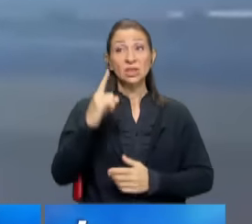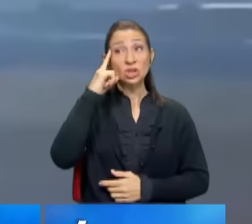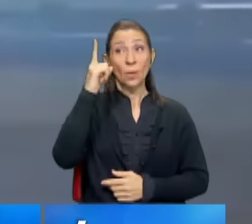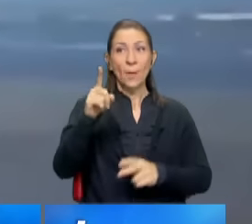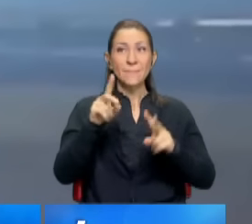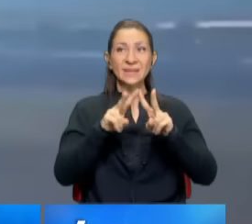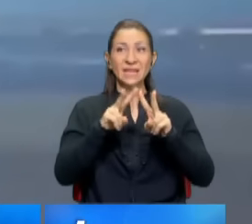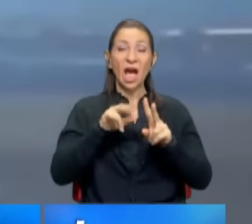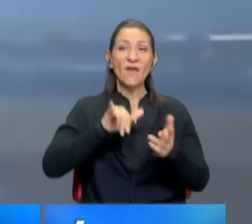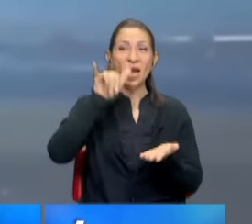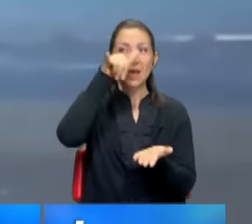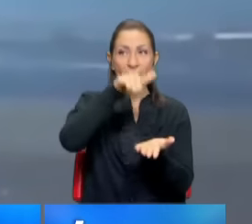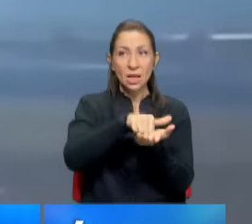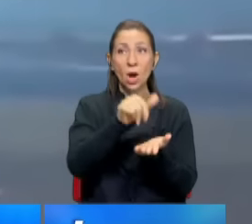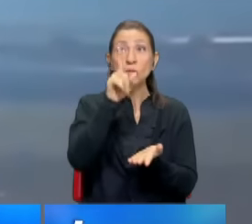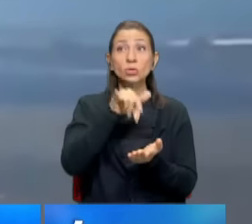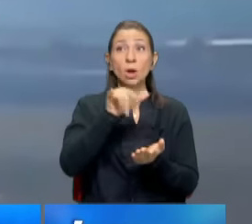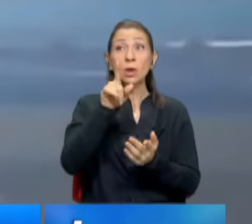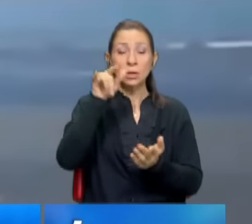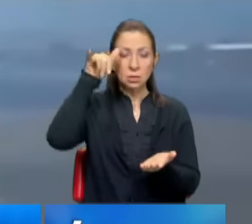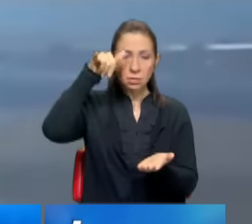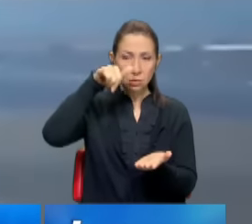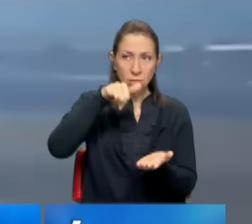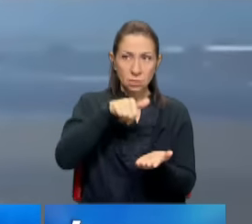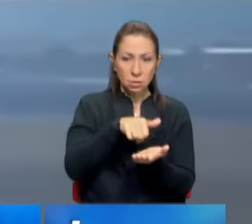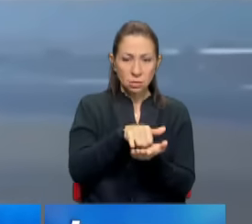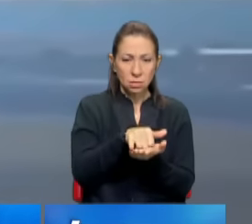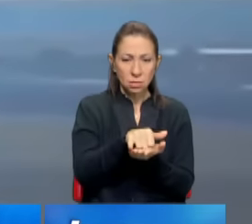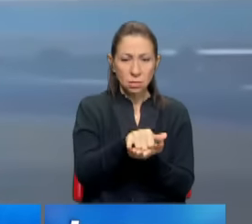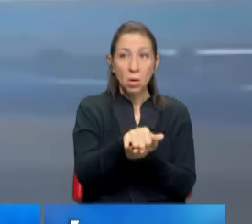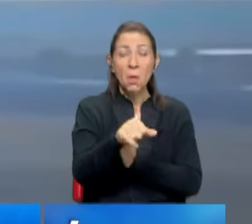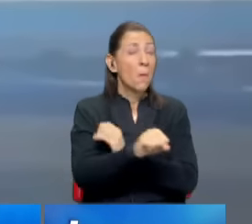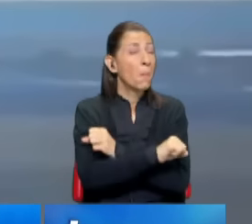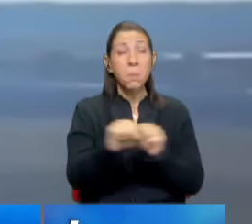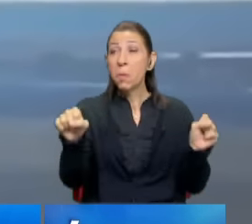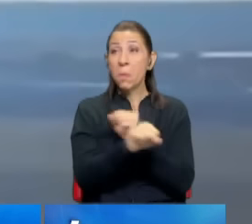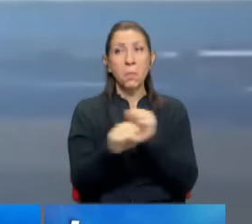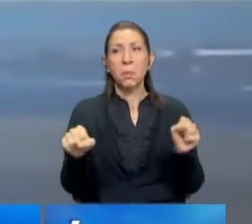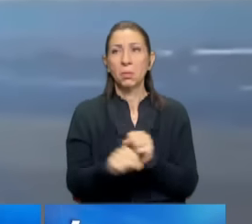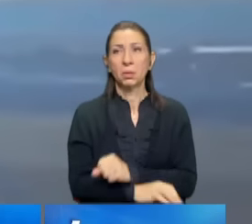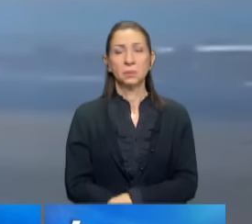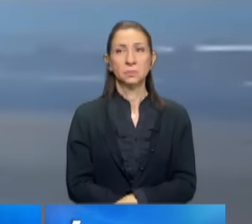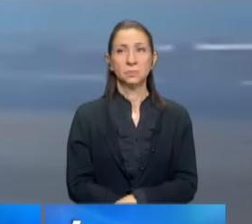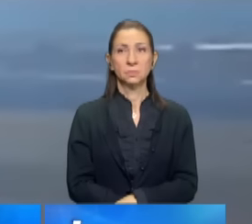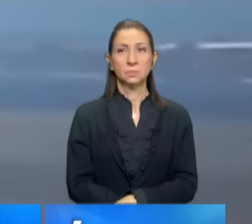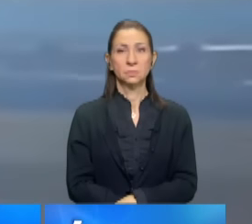Japonya'nın Miyazaki Havalimanı'nda uçaklardan birinin piste ilerlemesinin hemen ardından patlama meydana geldi.